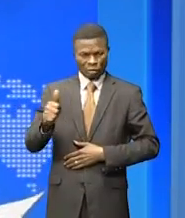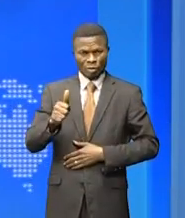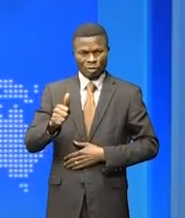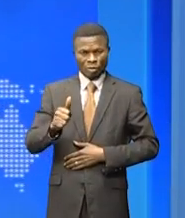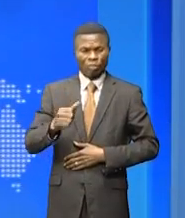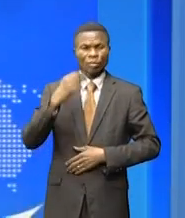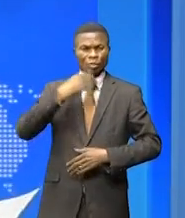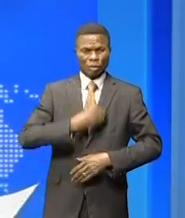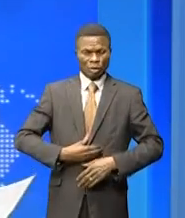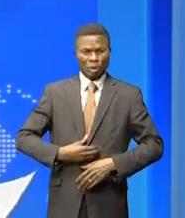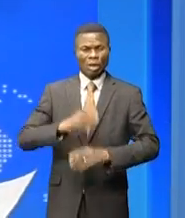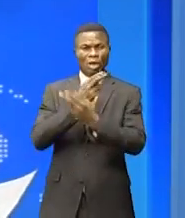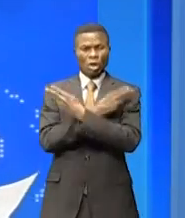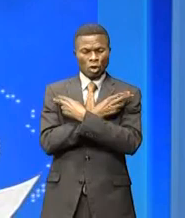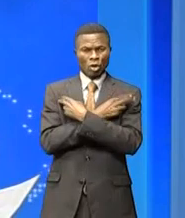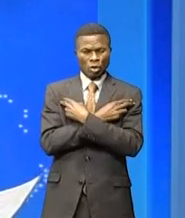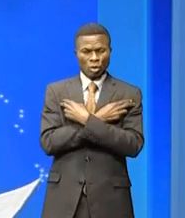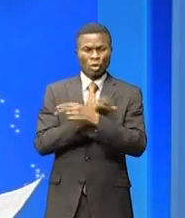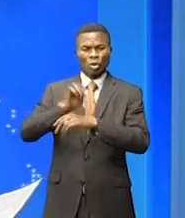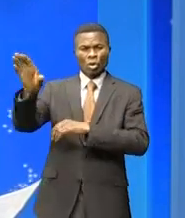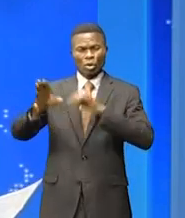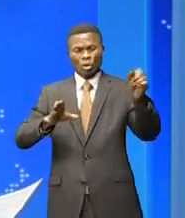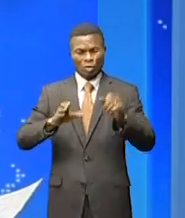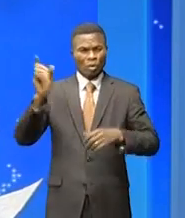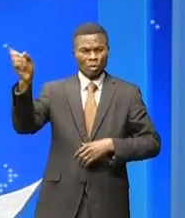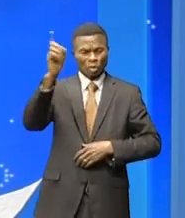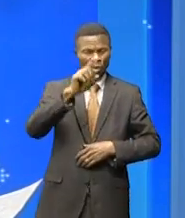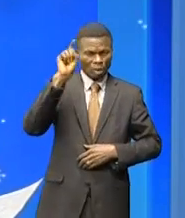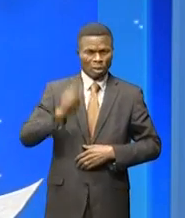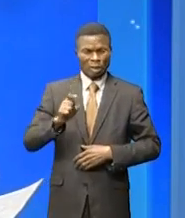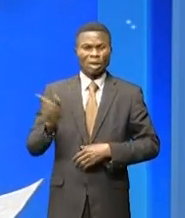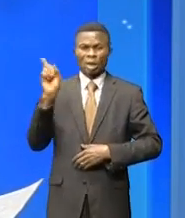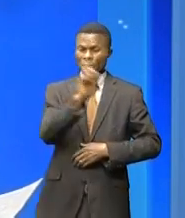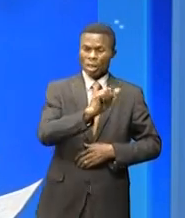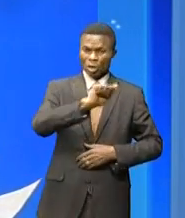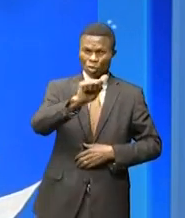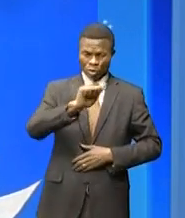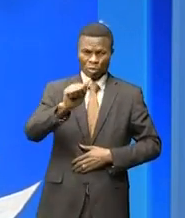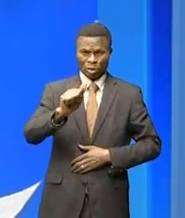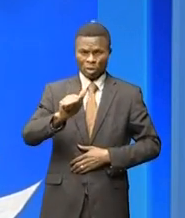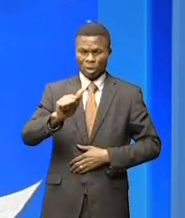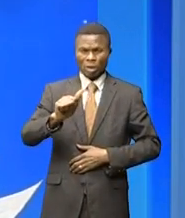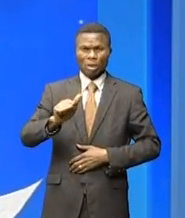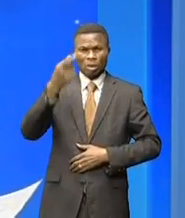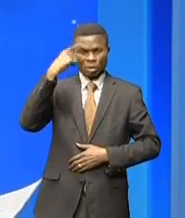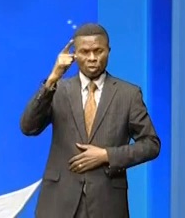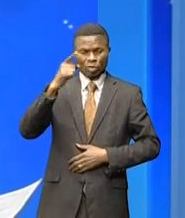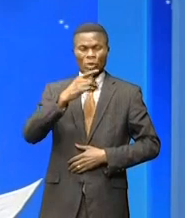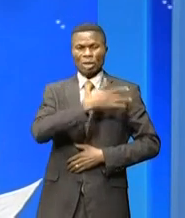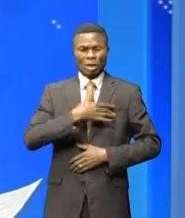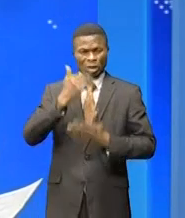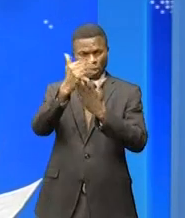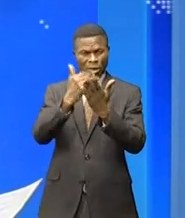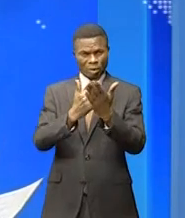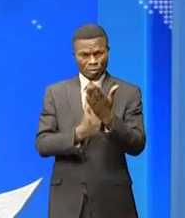Le magistrat en congé, en détachement ou en disponibilité doivent se présenter personnellement pour leur